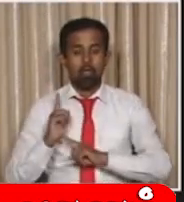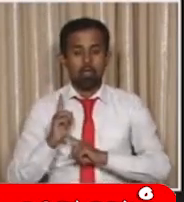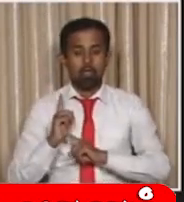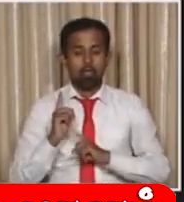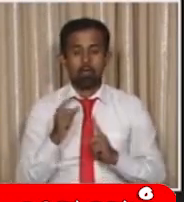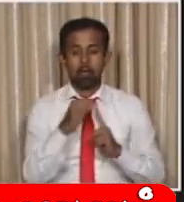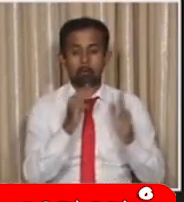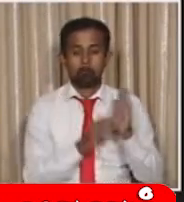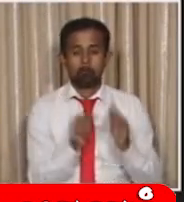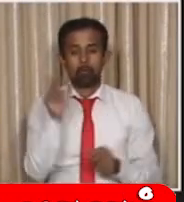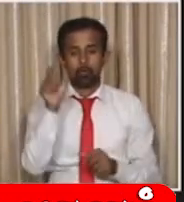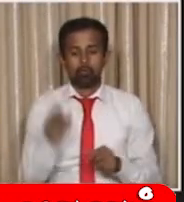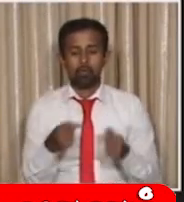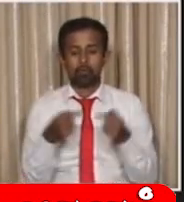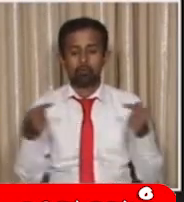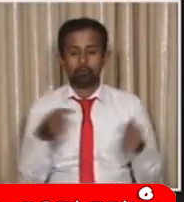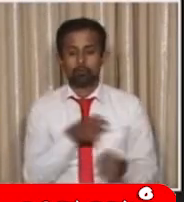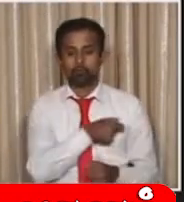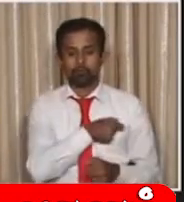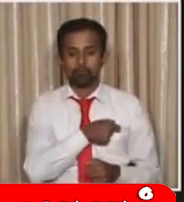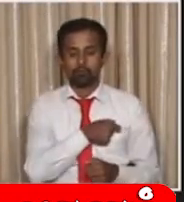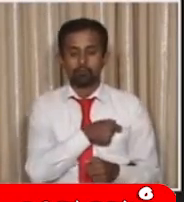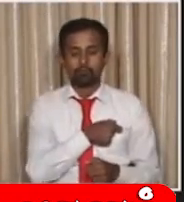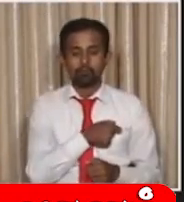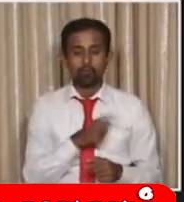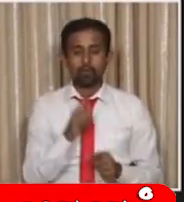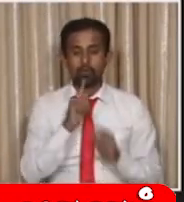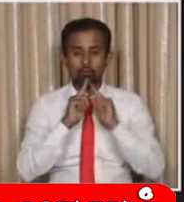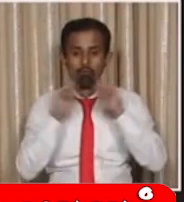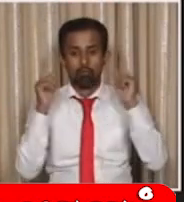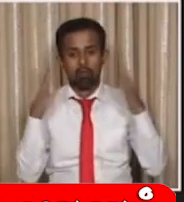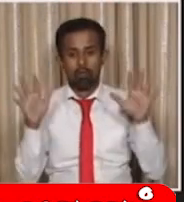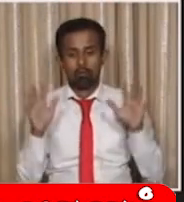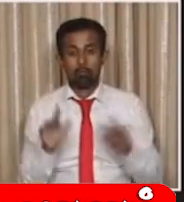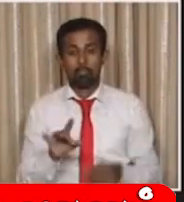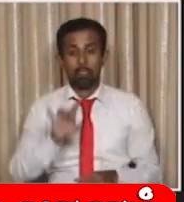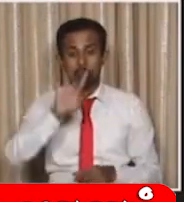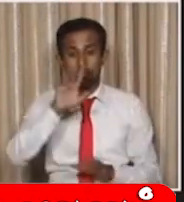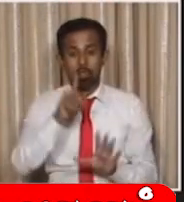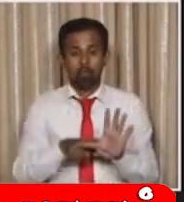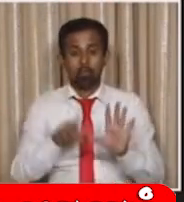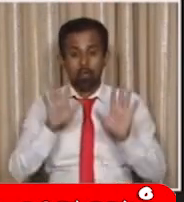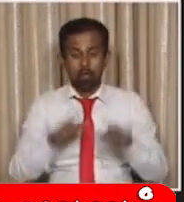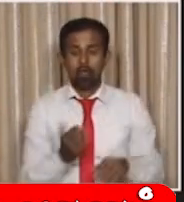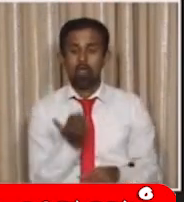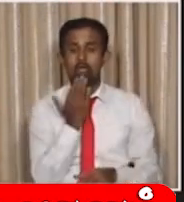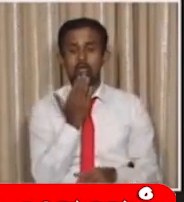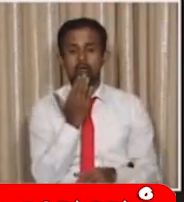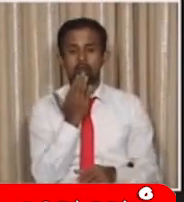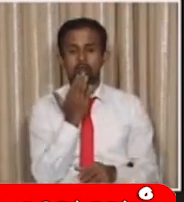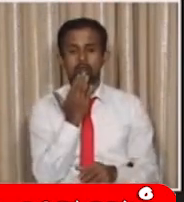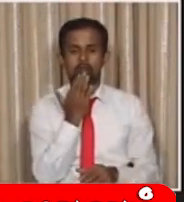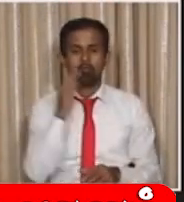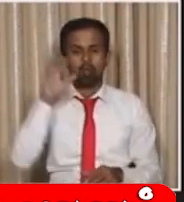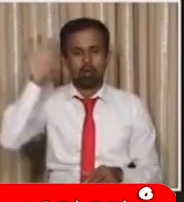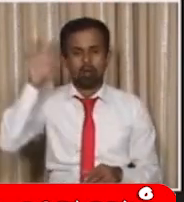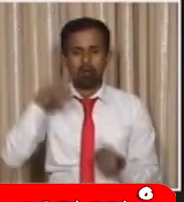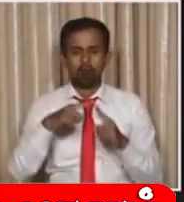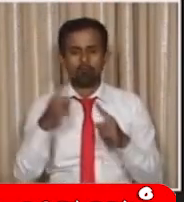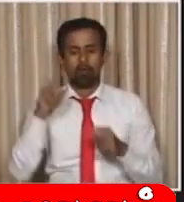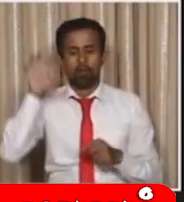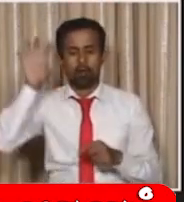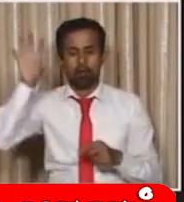தலைவர். ஆகவே எதிர்காலத்தில் 15வது வருடத்தில் அமெரிக்காவோ அல்லது அதையொட்டிய வல்லரசு நாடுகளோ இந்த